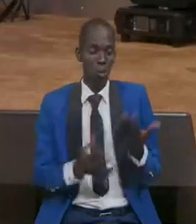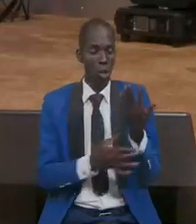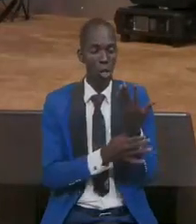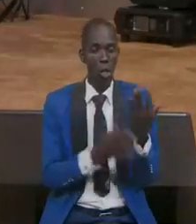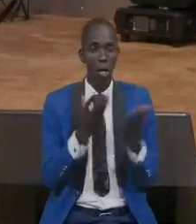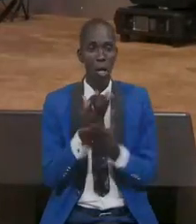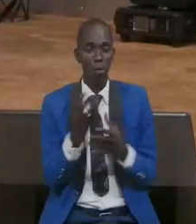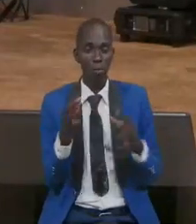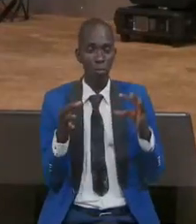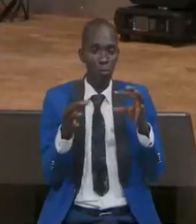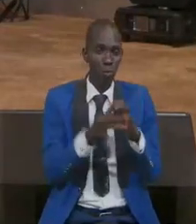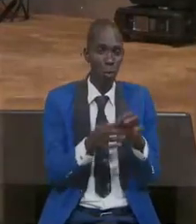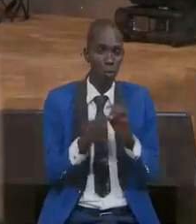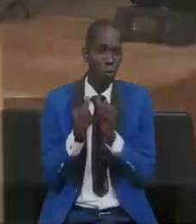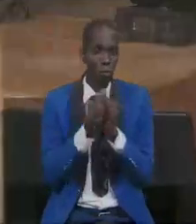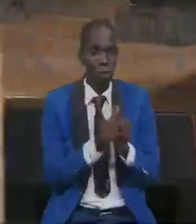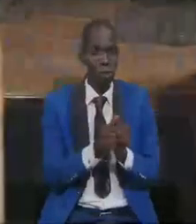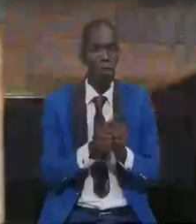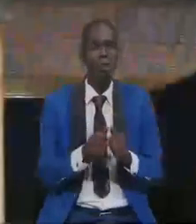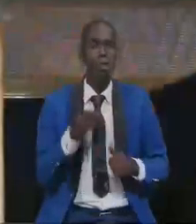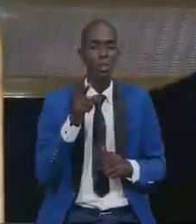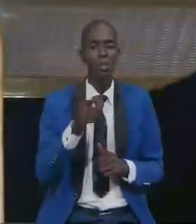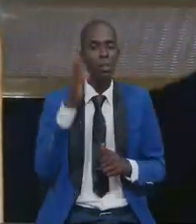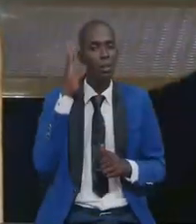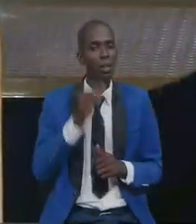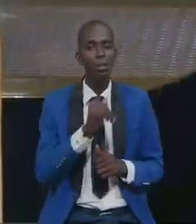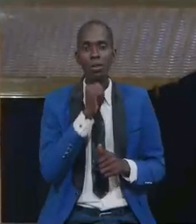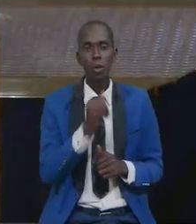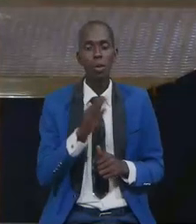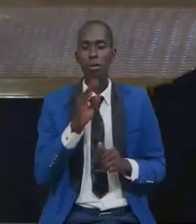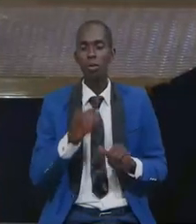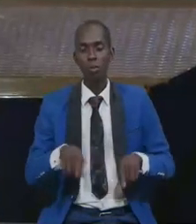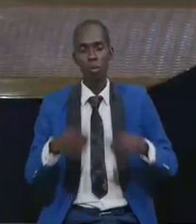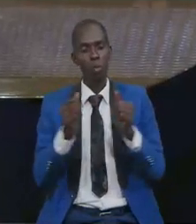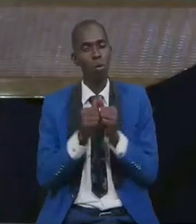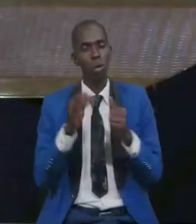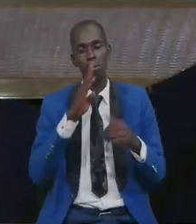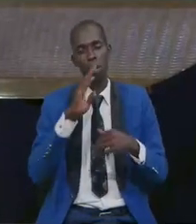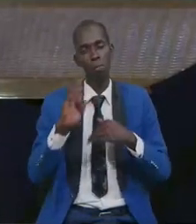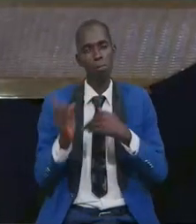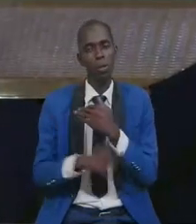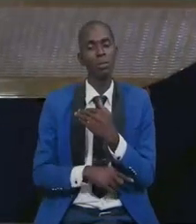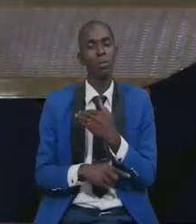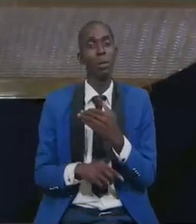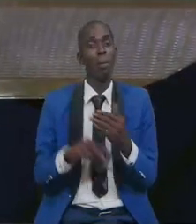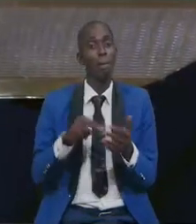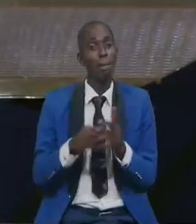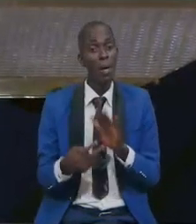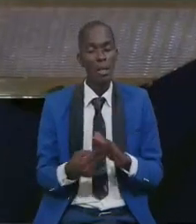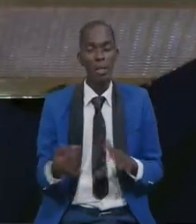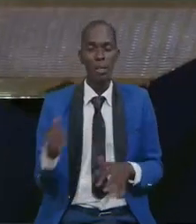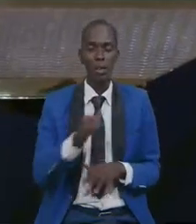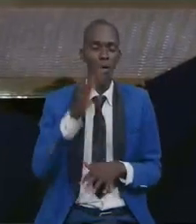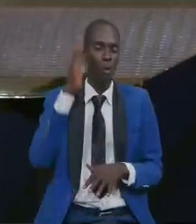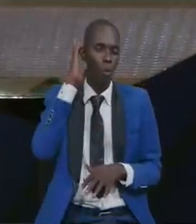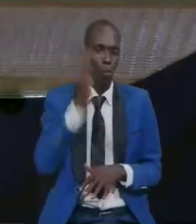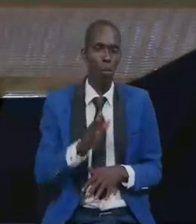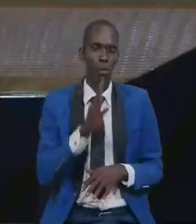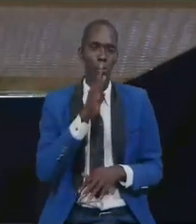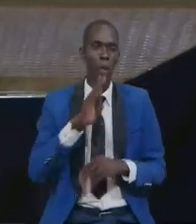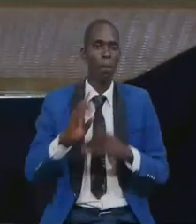ne restera pas impuni. Cela veut dire quoi? Les orgueilleux seront punis. Il n'y a